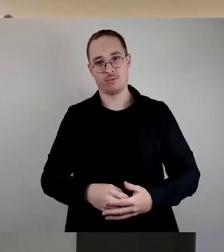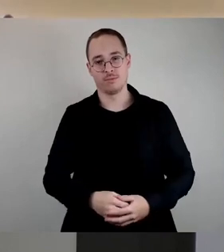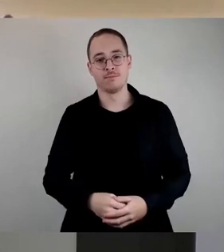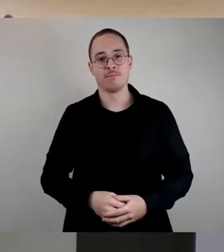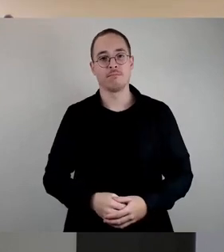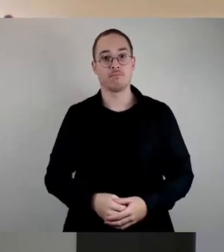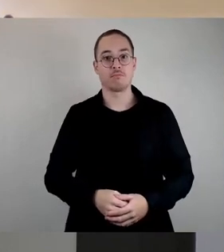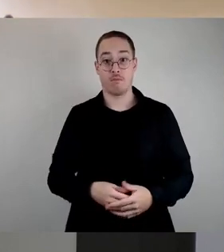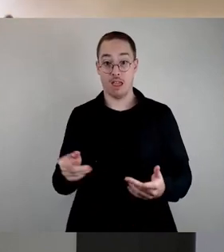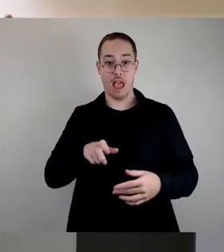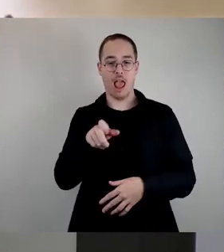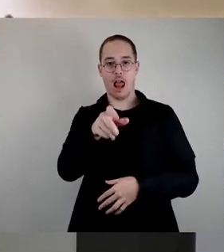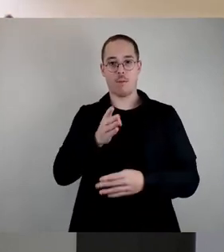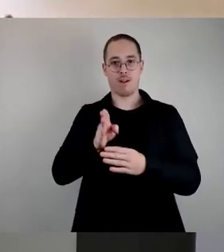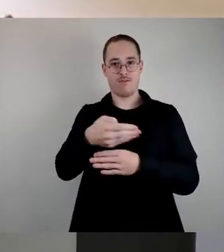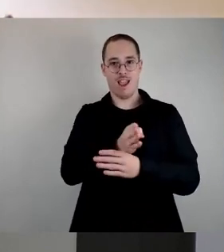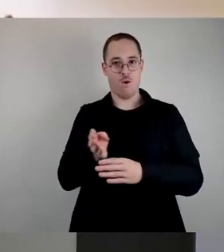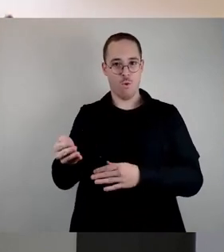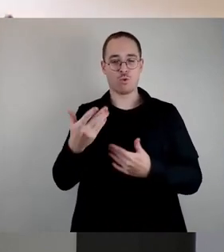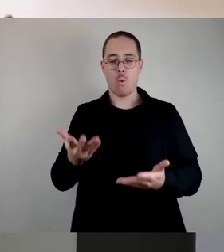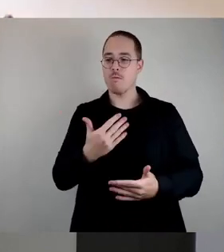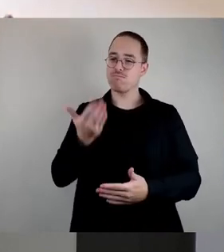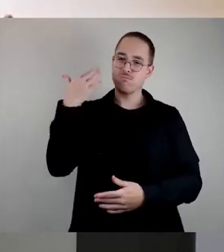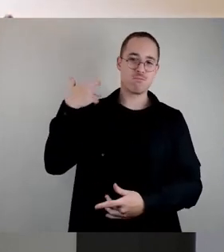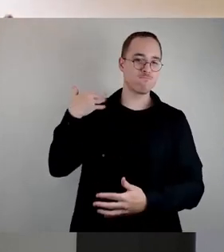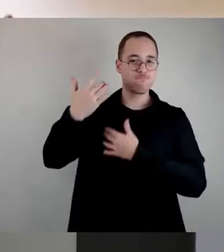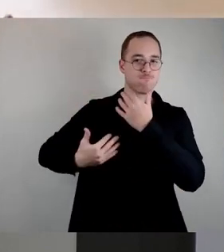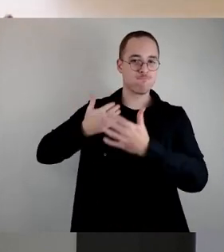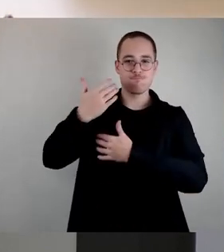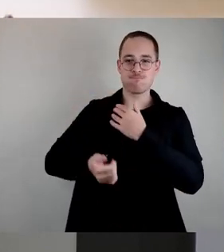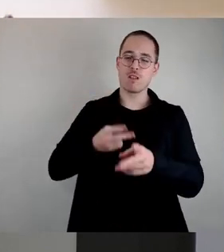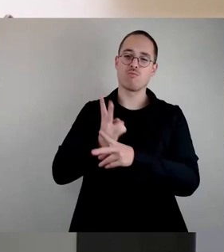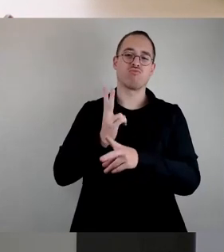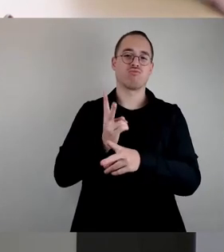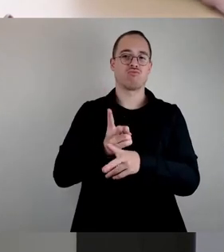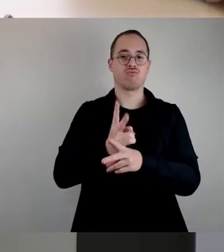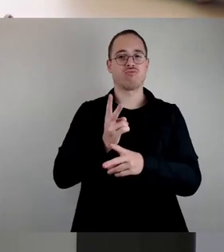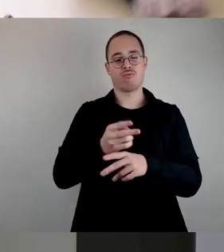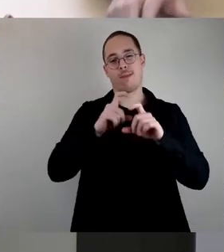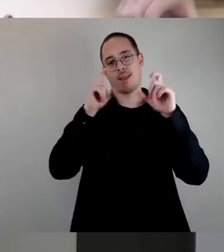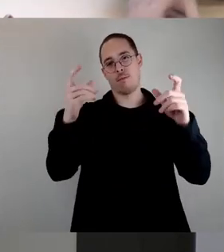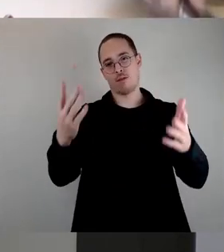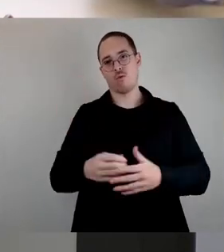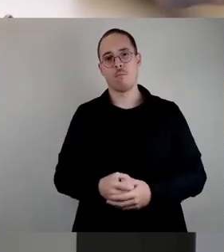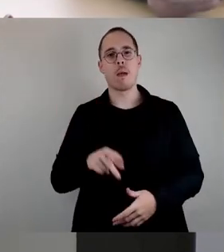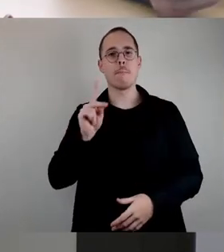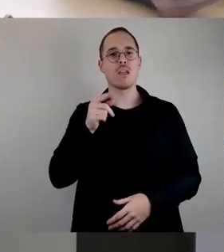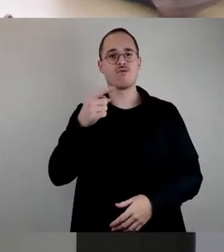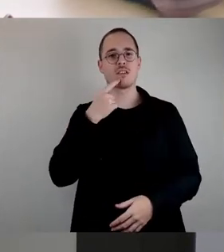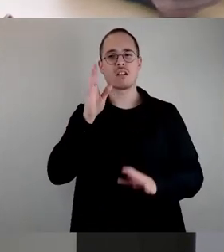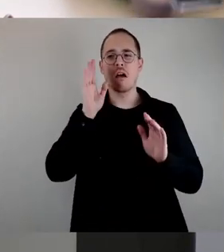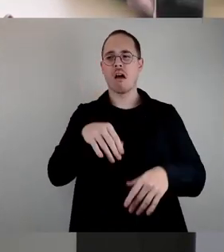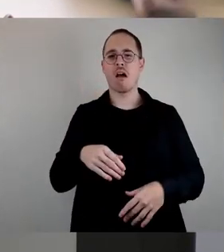weil die Pieschner einfach sich sagen, auf der anderen Seite, das ist ganz nah, wir könnten auch ohne große Umwege dahin kommen, wir bräuchten nur einen Weg